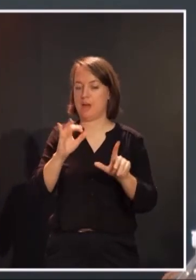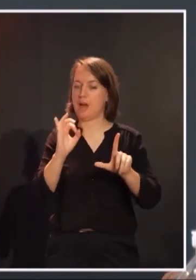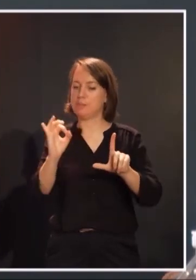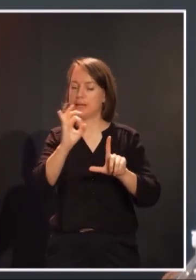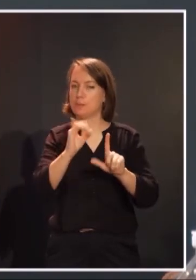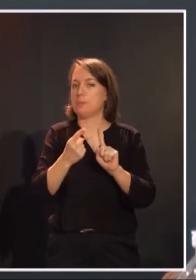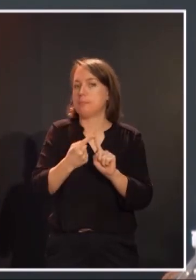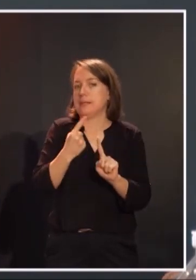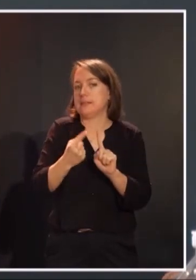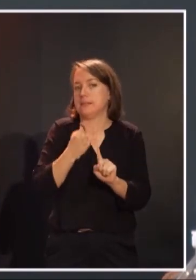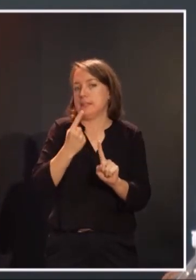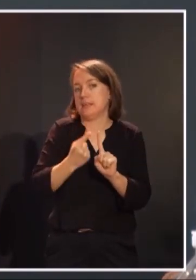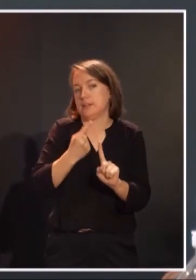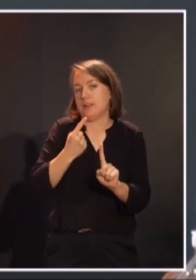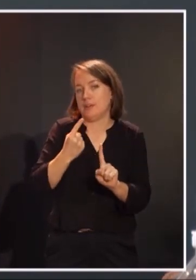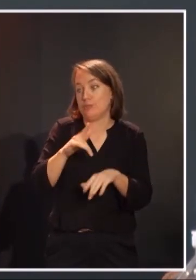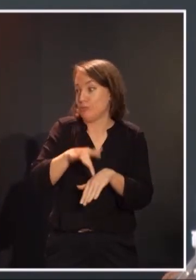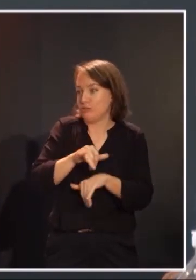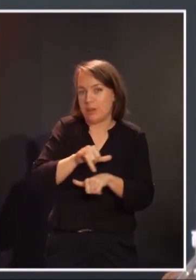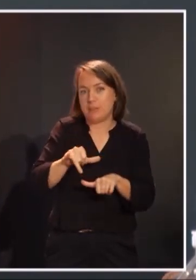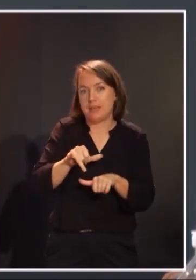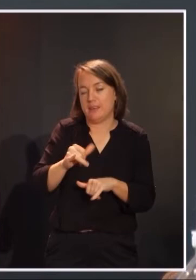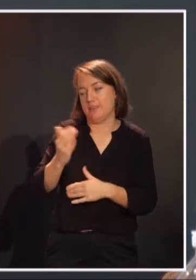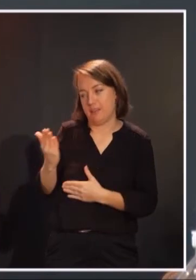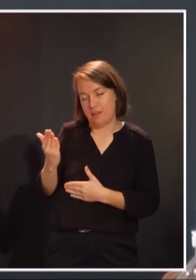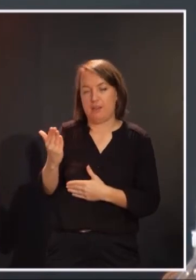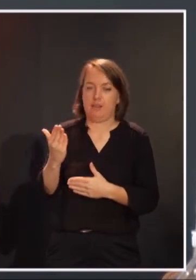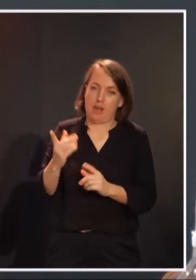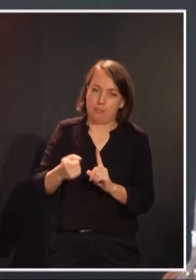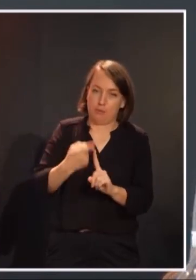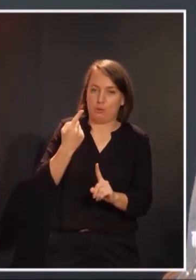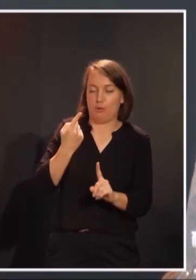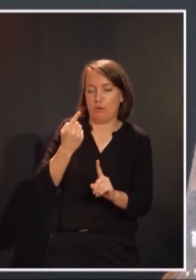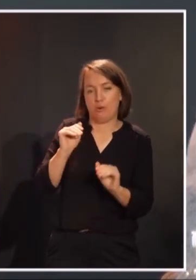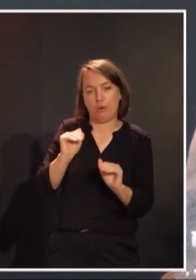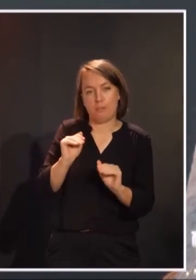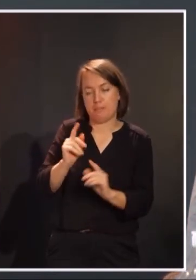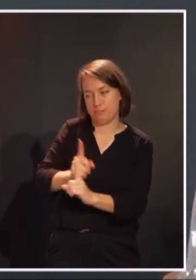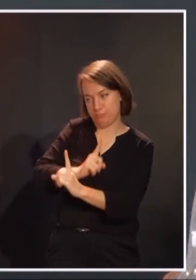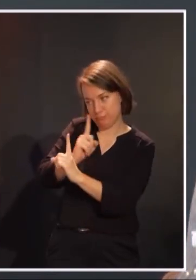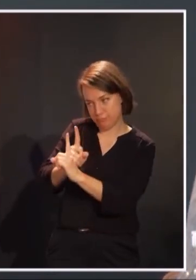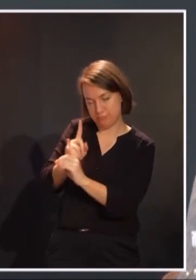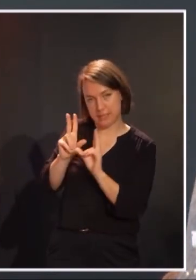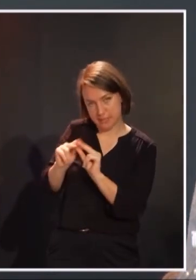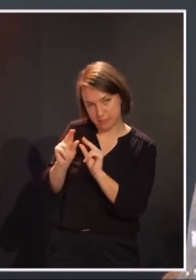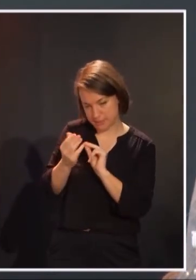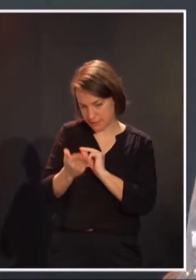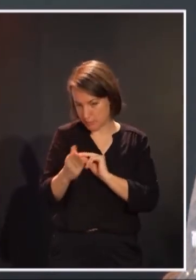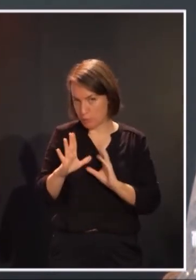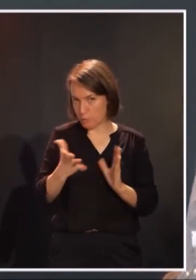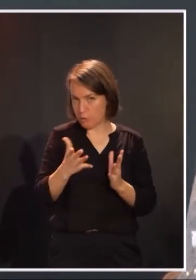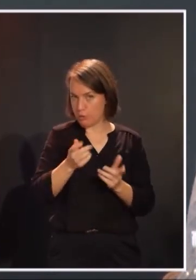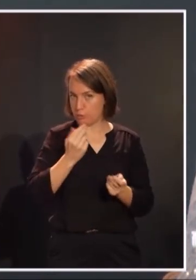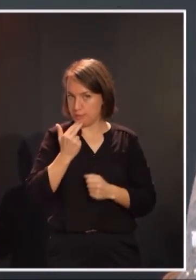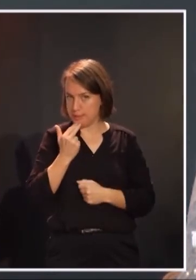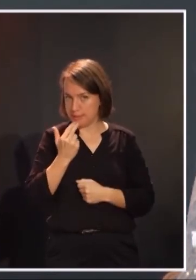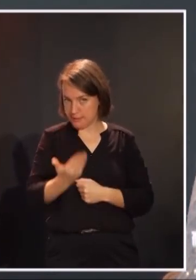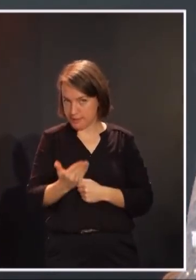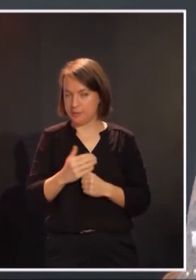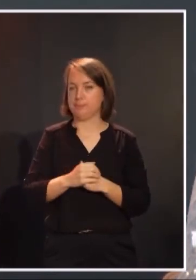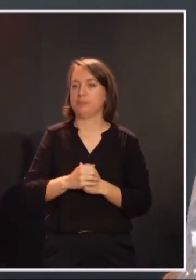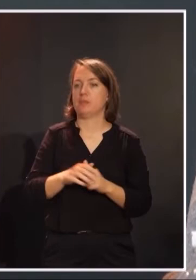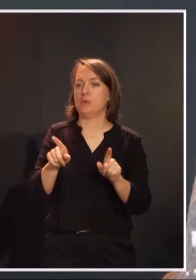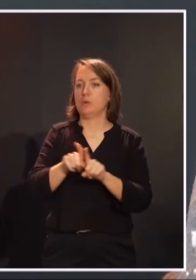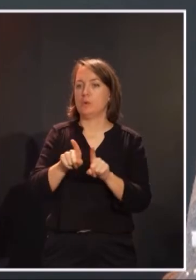important de prévoir un temps pour l'accompagner dans la prise en main, et puis l'accompagner aussi dans la mise en place d'une organisation